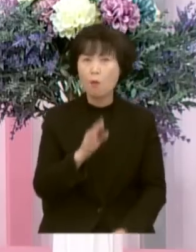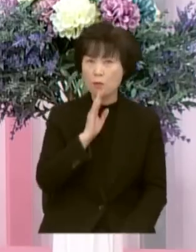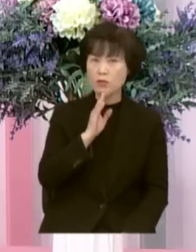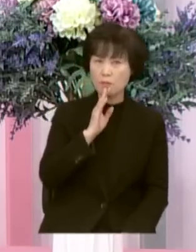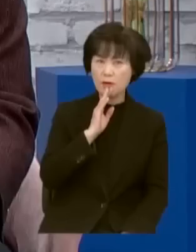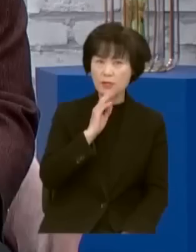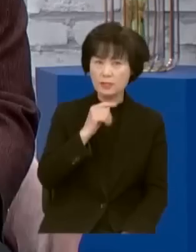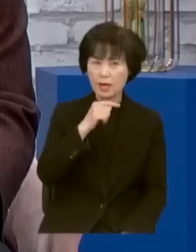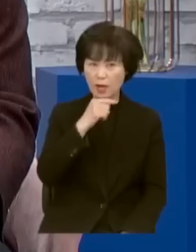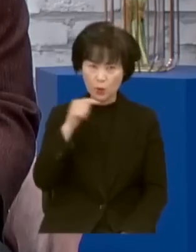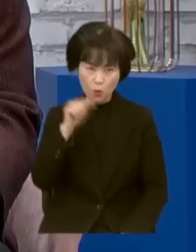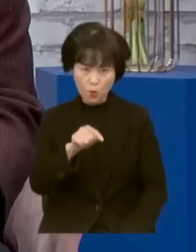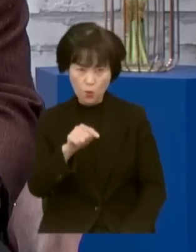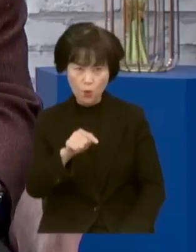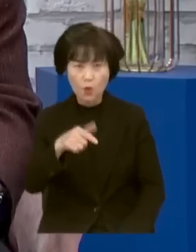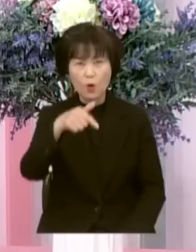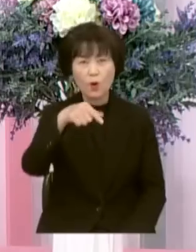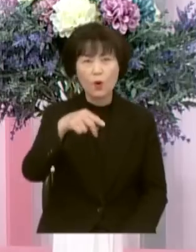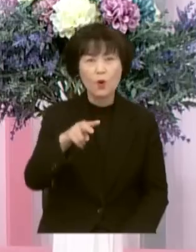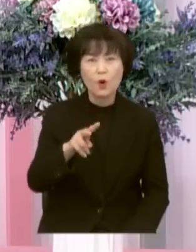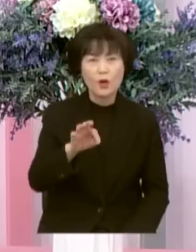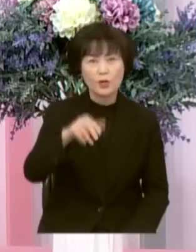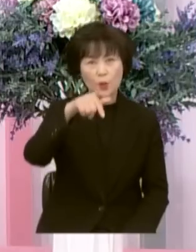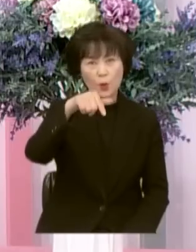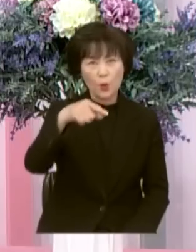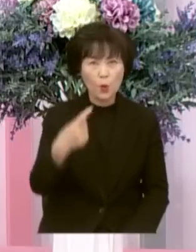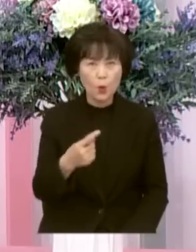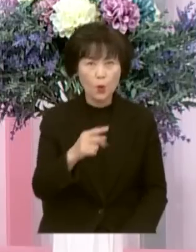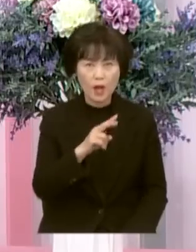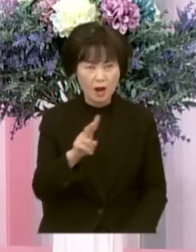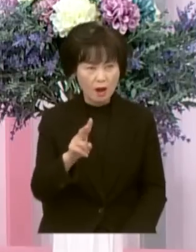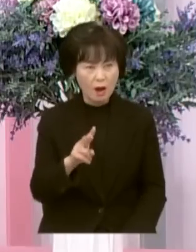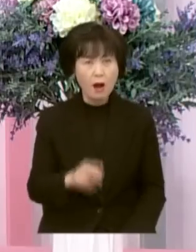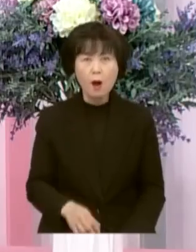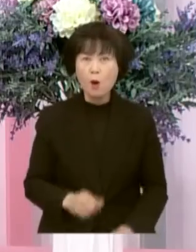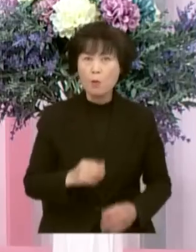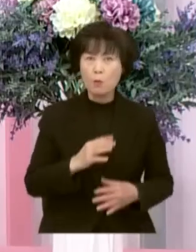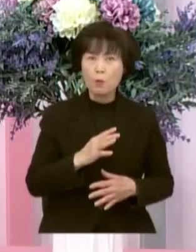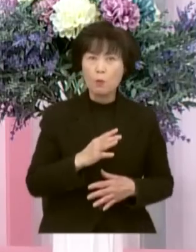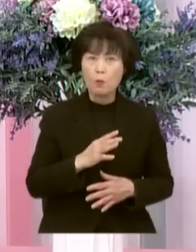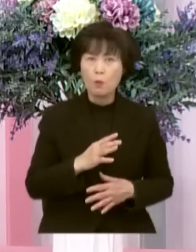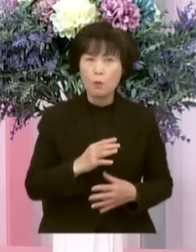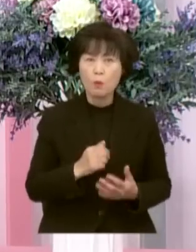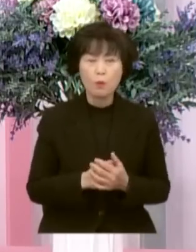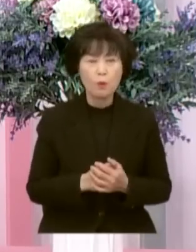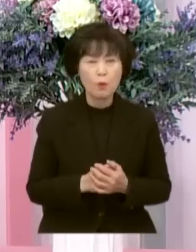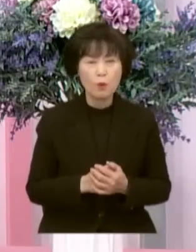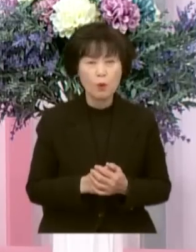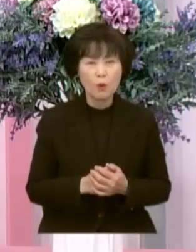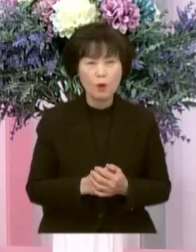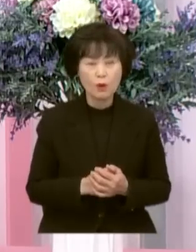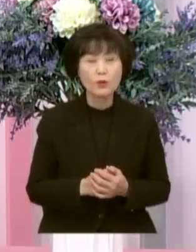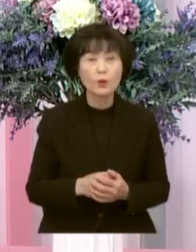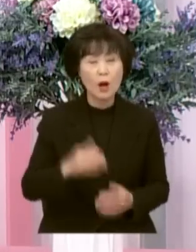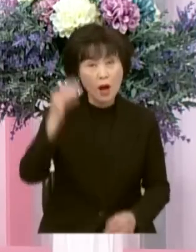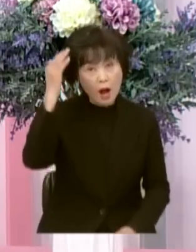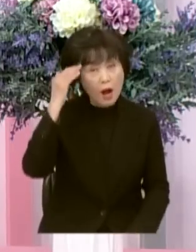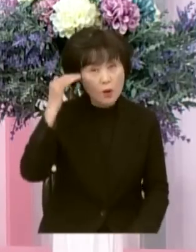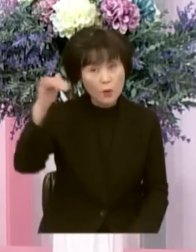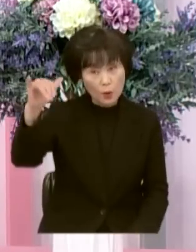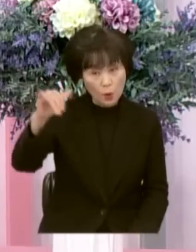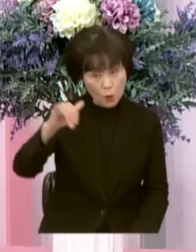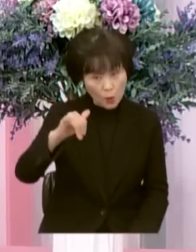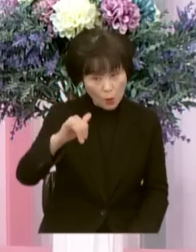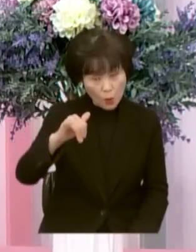경고야. 근데 엄청 무섭더라고요. 목사님까지 한 번 더 도장을 찍어주시니까. 그리고 심지어는 돌아오는 비행기